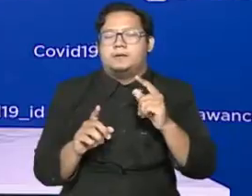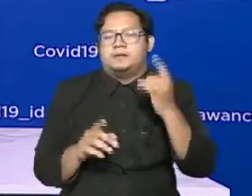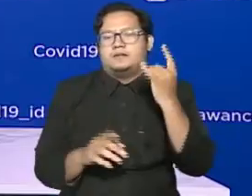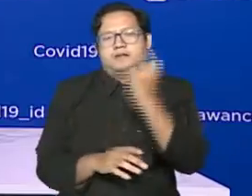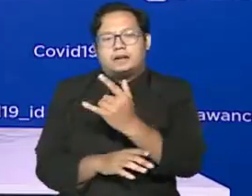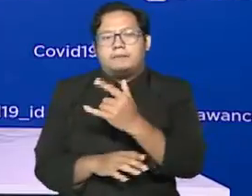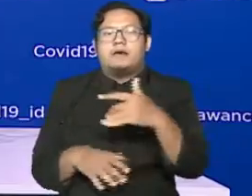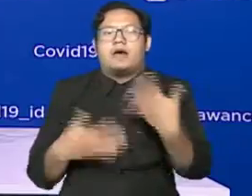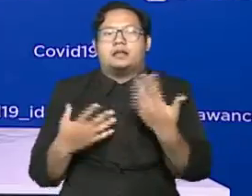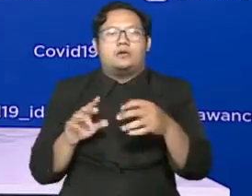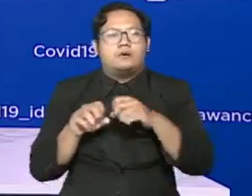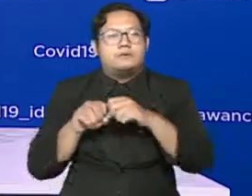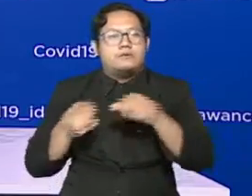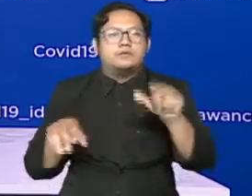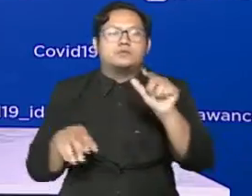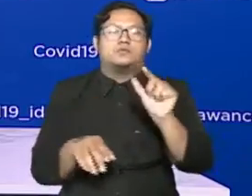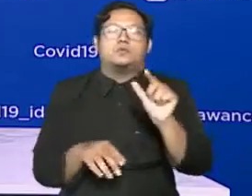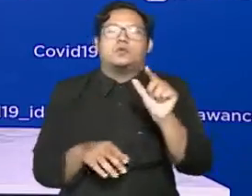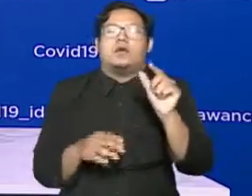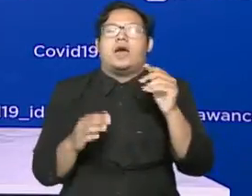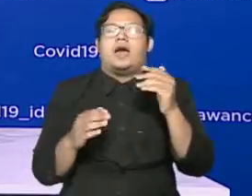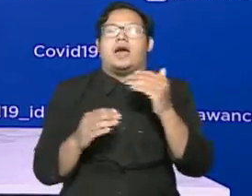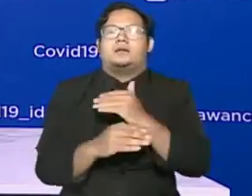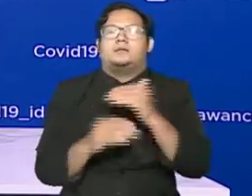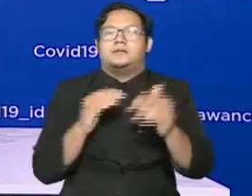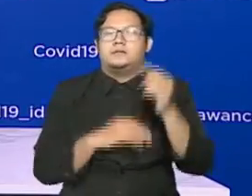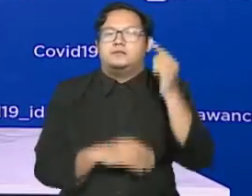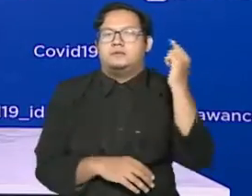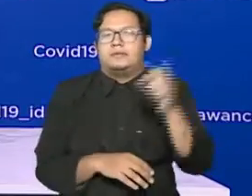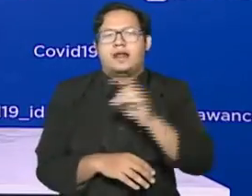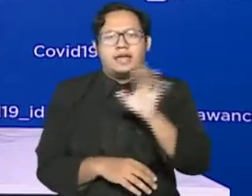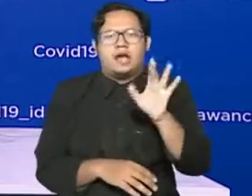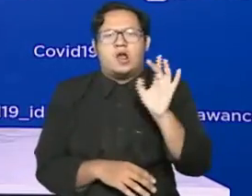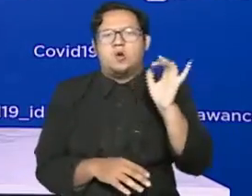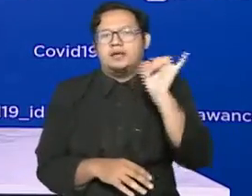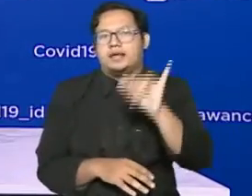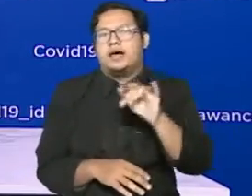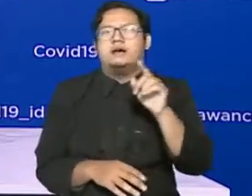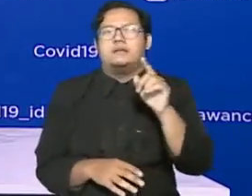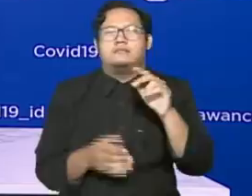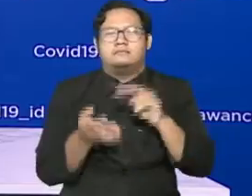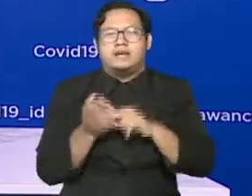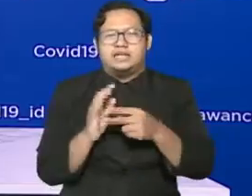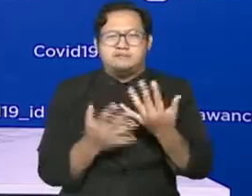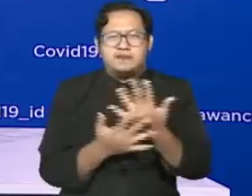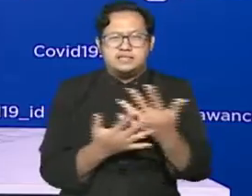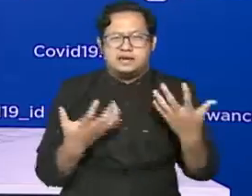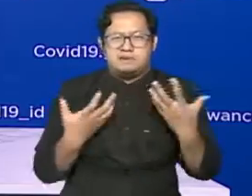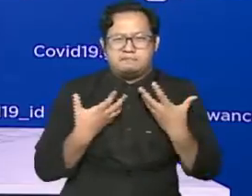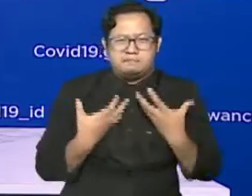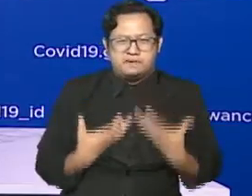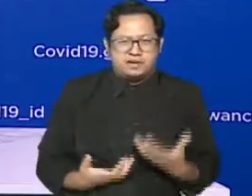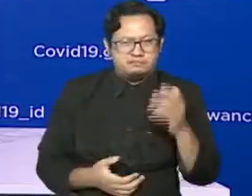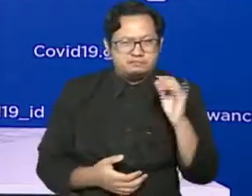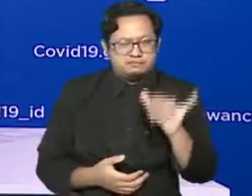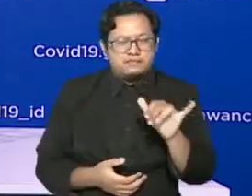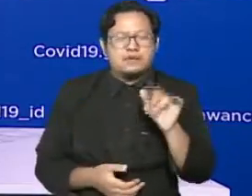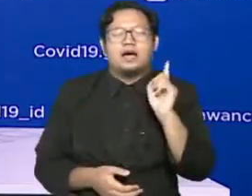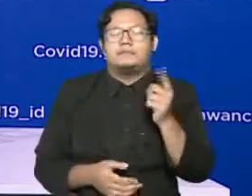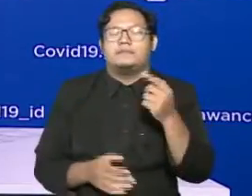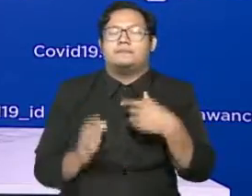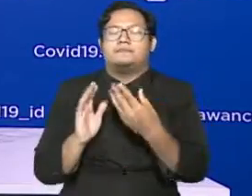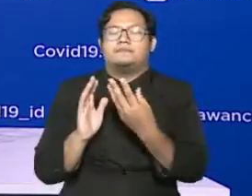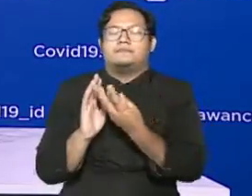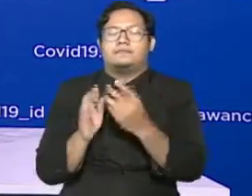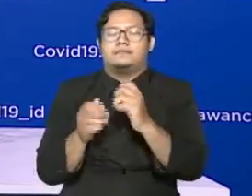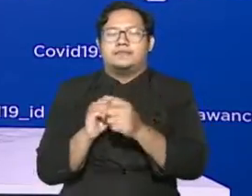Jika iya Apakah hal itu tidak akan mempersulit masyarakat sebab ongkos BCA jauh lebih mahal daripada ongkos naik KRL